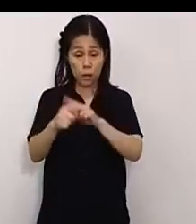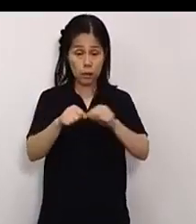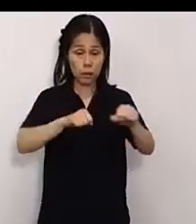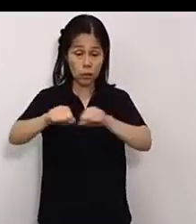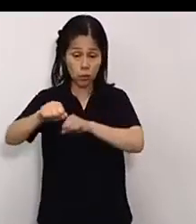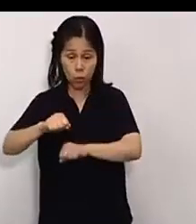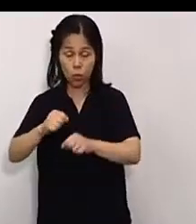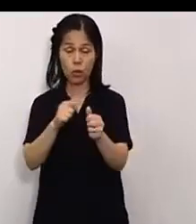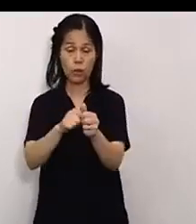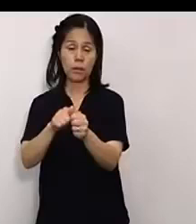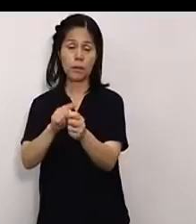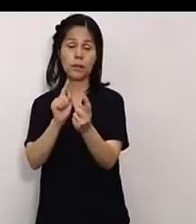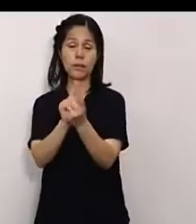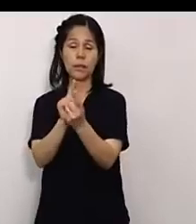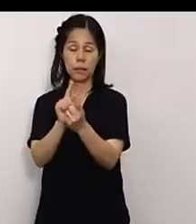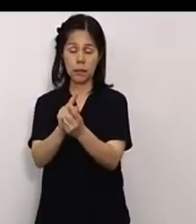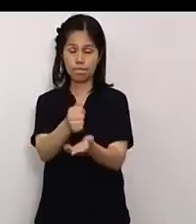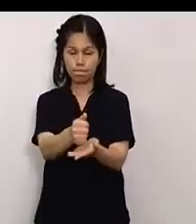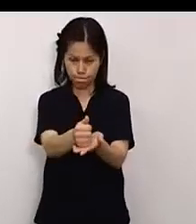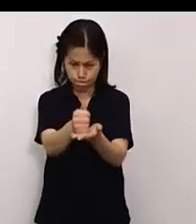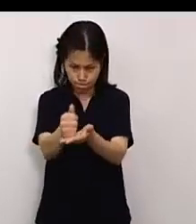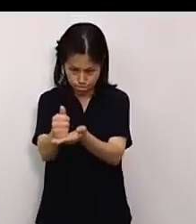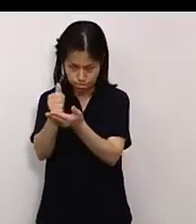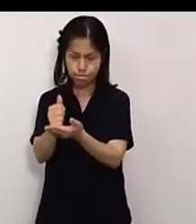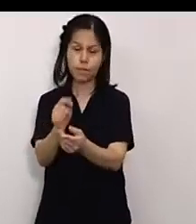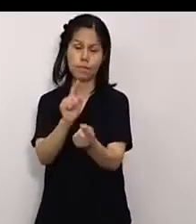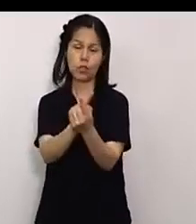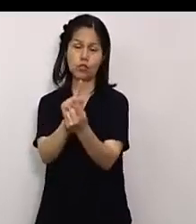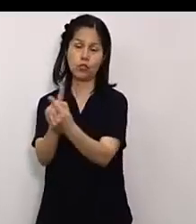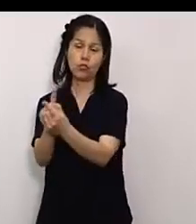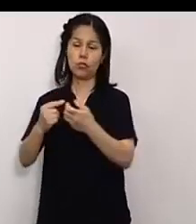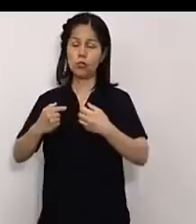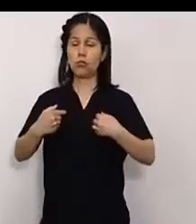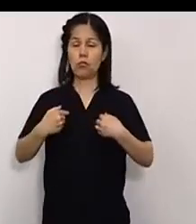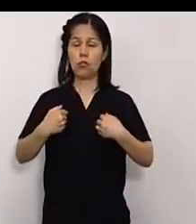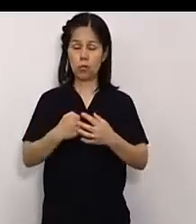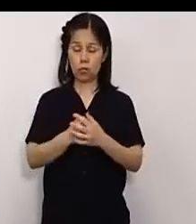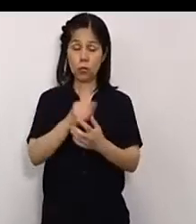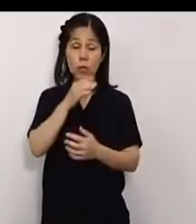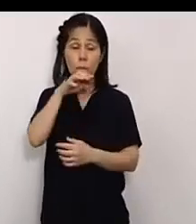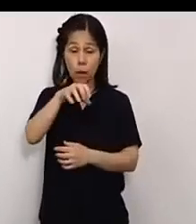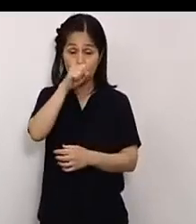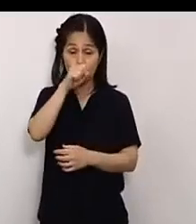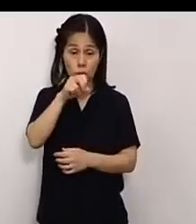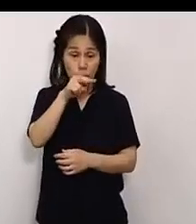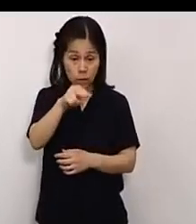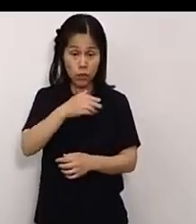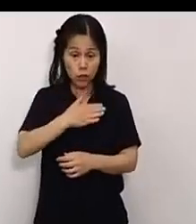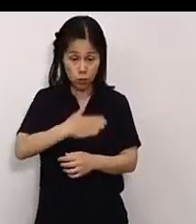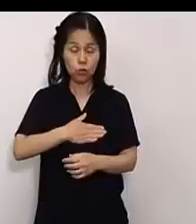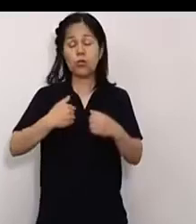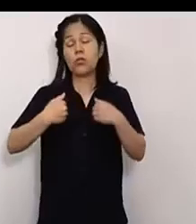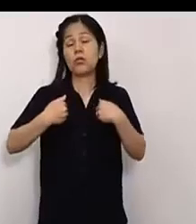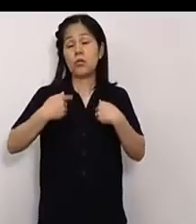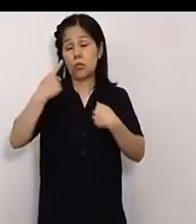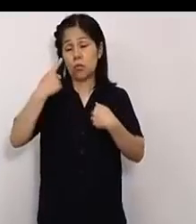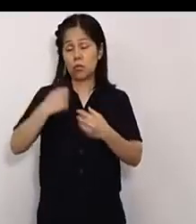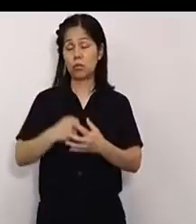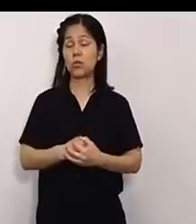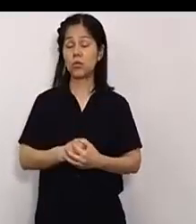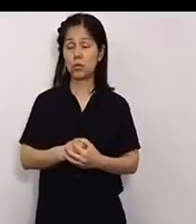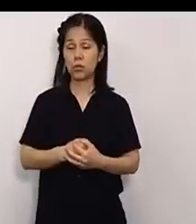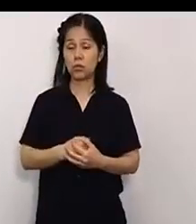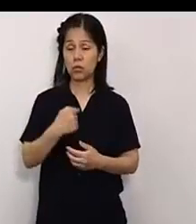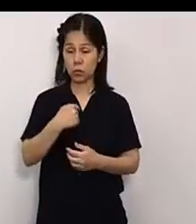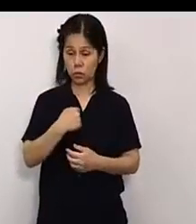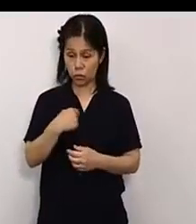について本当に敬意を持って接しなきゃいけないし、その現場をやっぱりよく知るべきですよね。ま